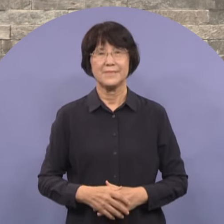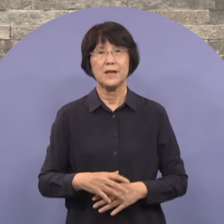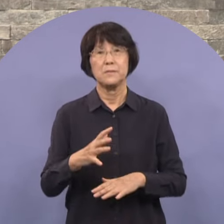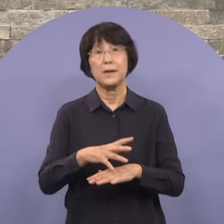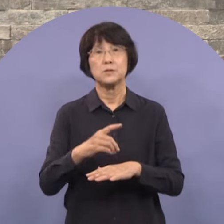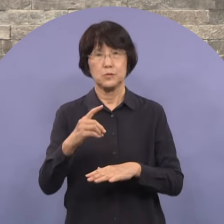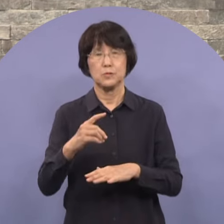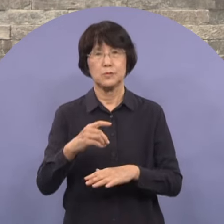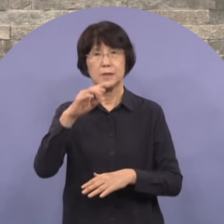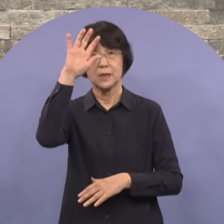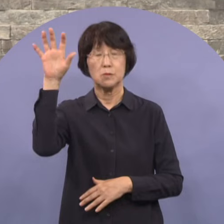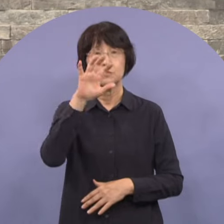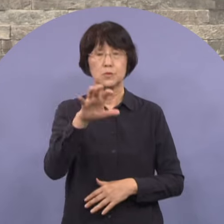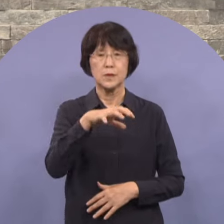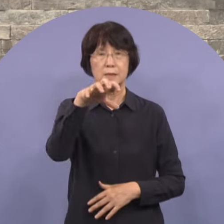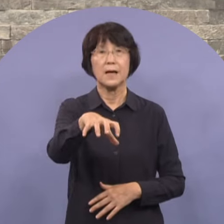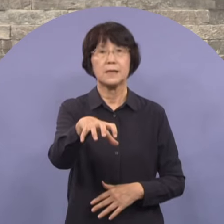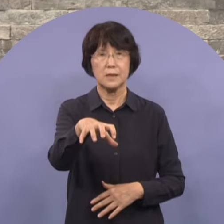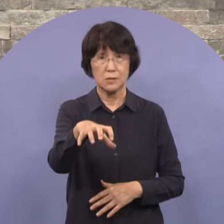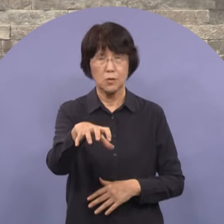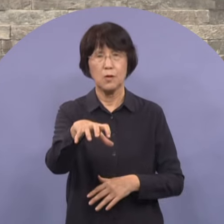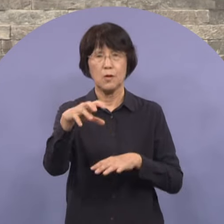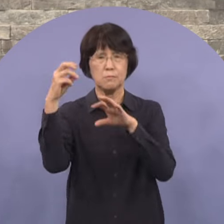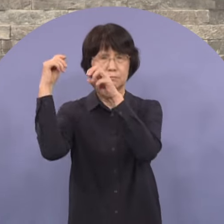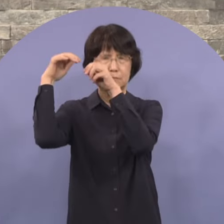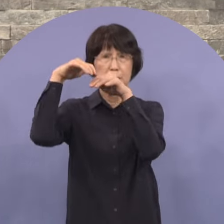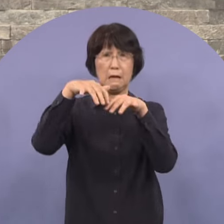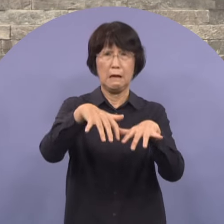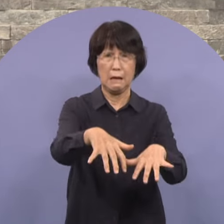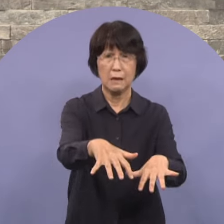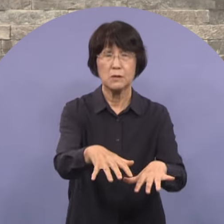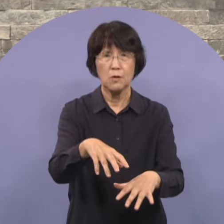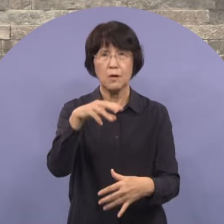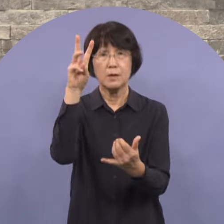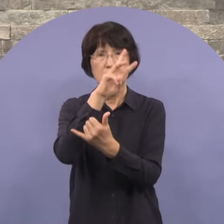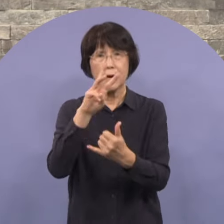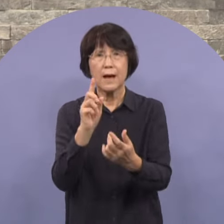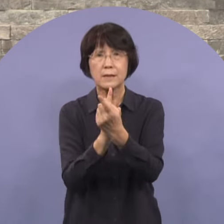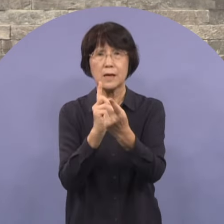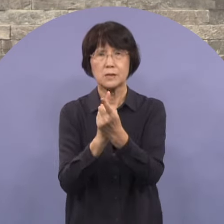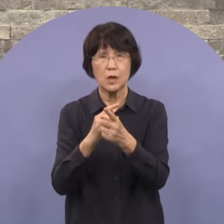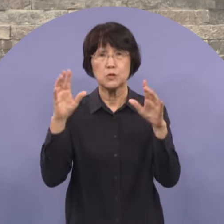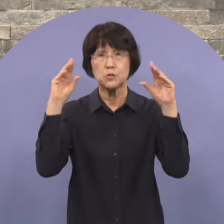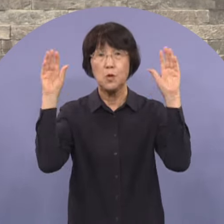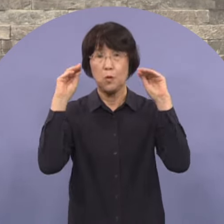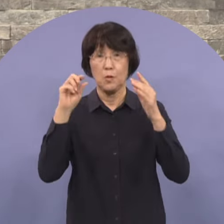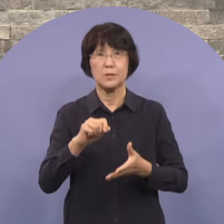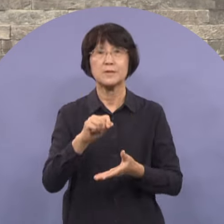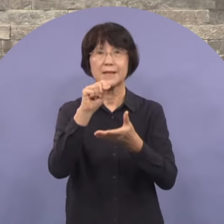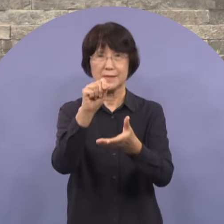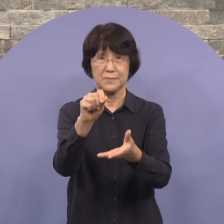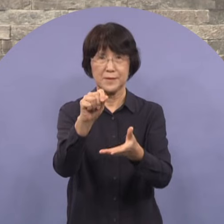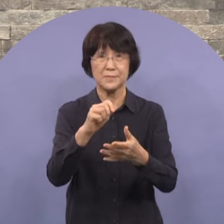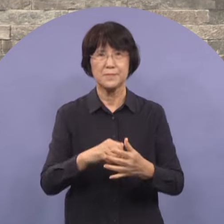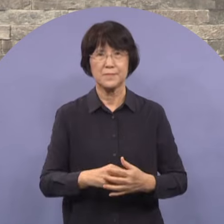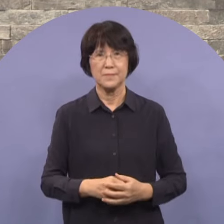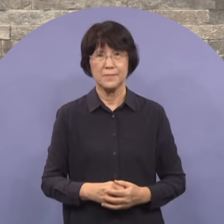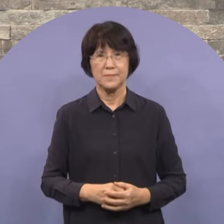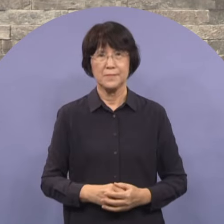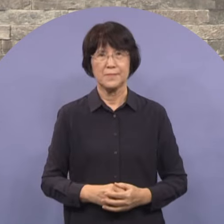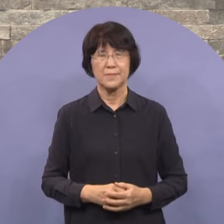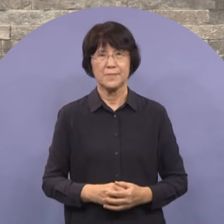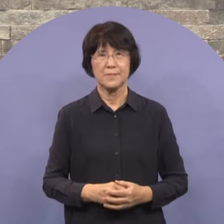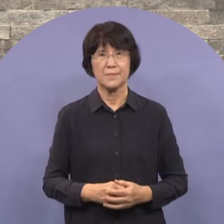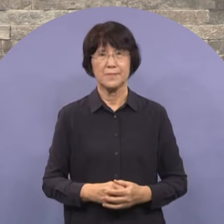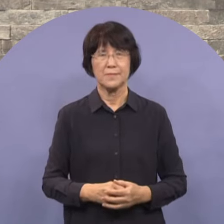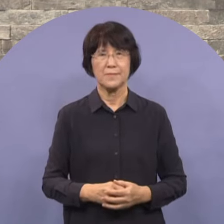まずは伊吹市崎の土砂災害に関する災害対策情報をお届けします。